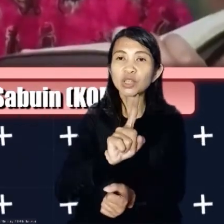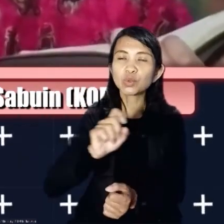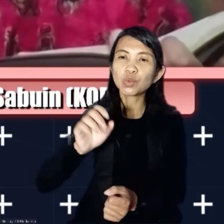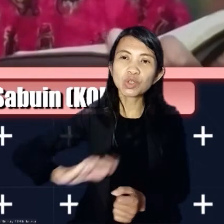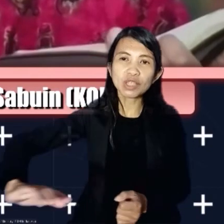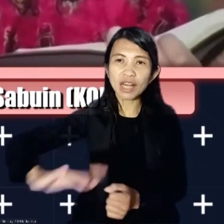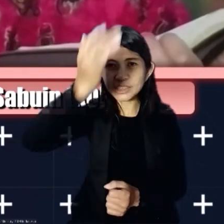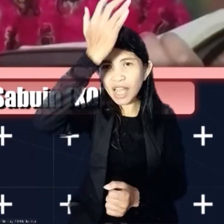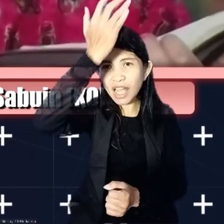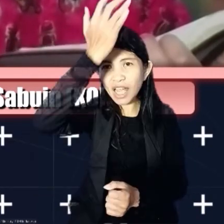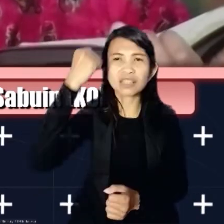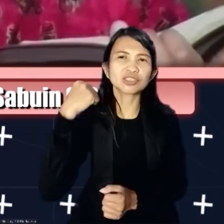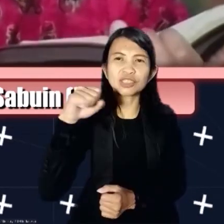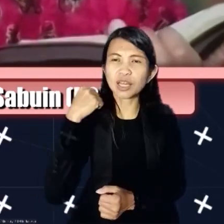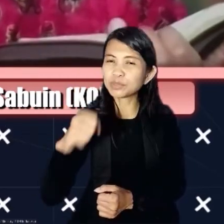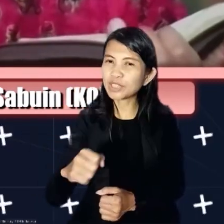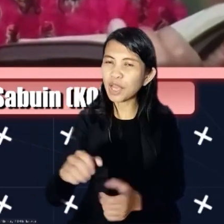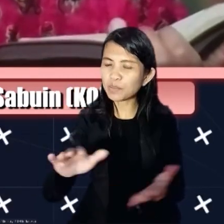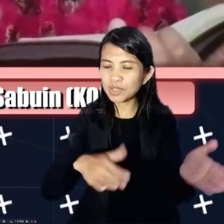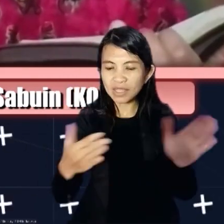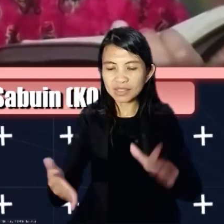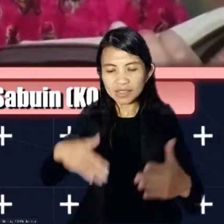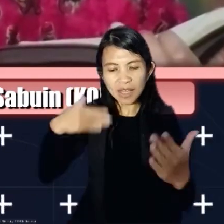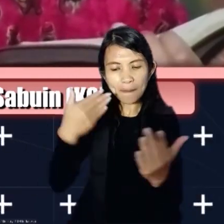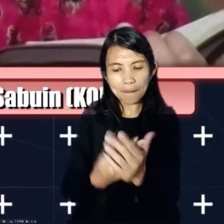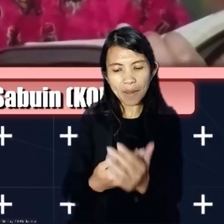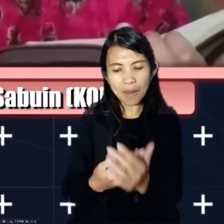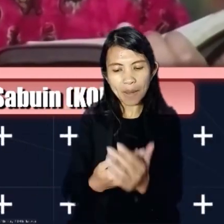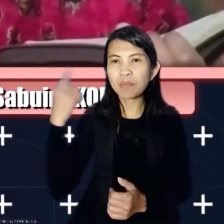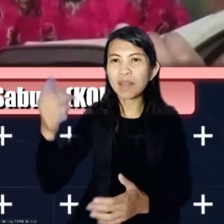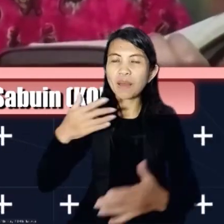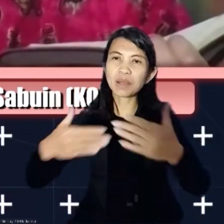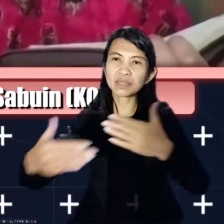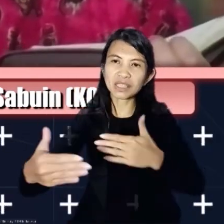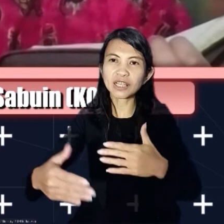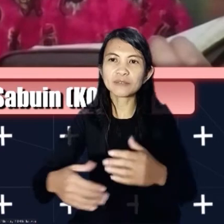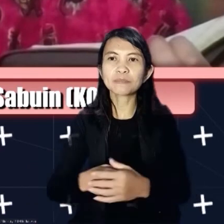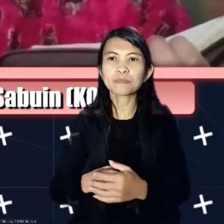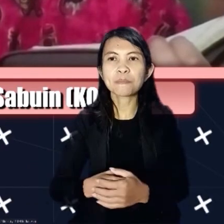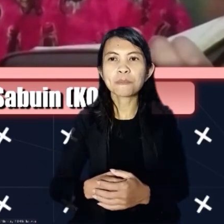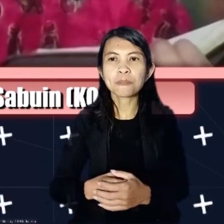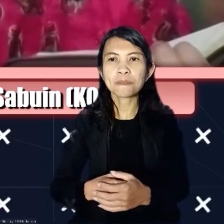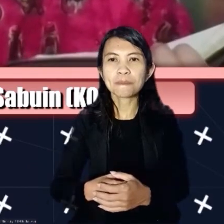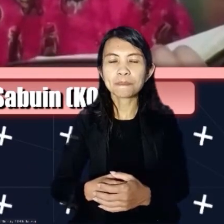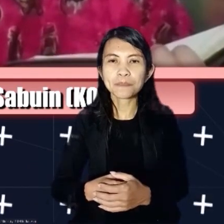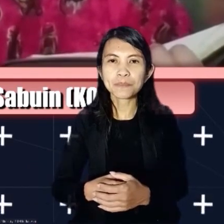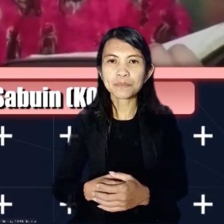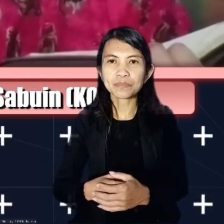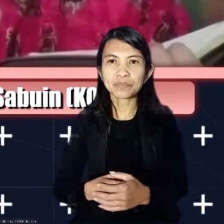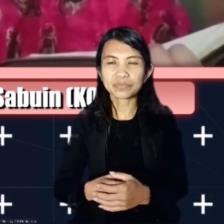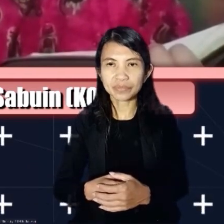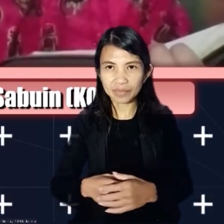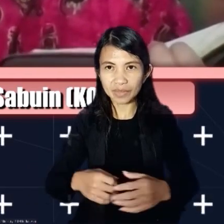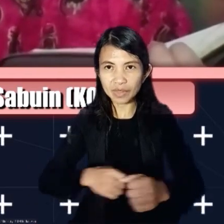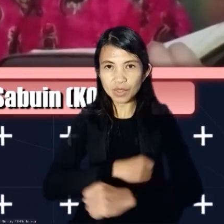sampai selama-lamanya dan kekuasaannya tidak akan beralih lagi kepada bangsa lain kerajaan itu